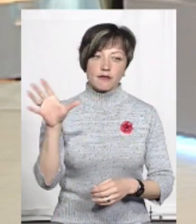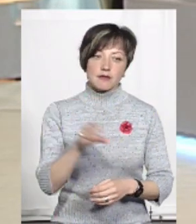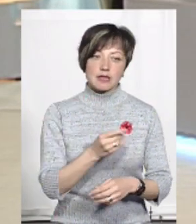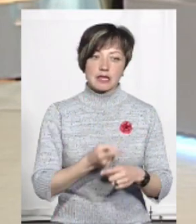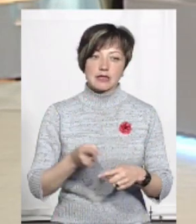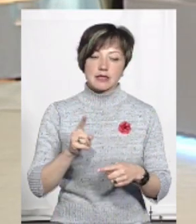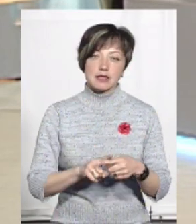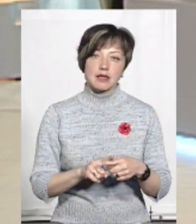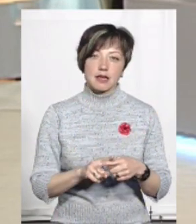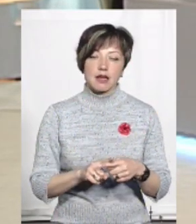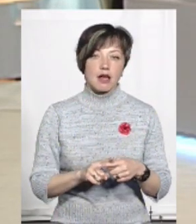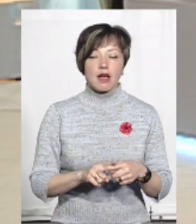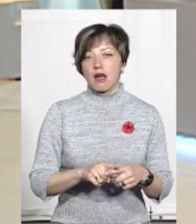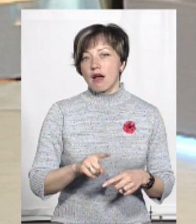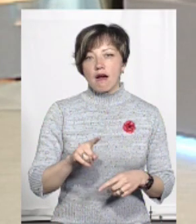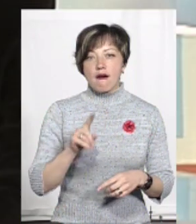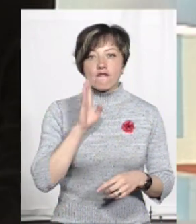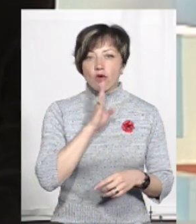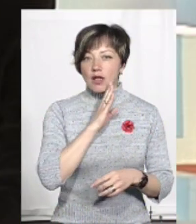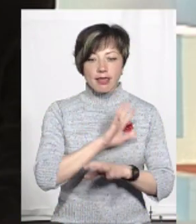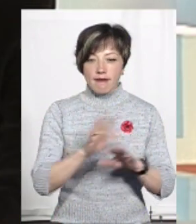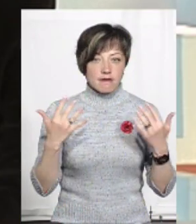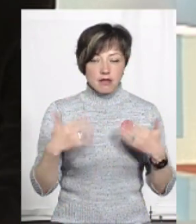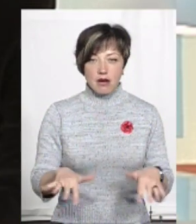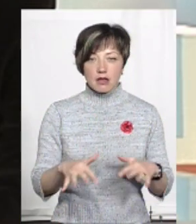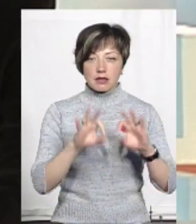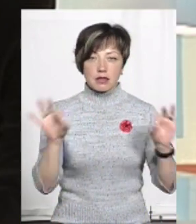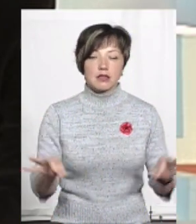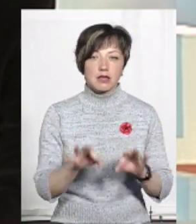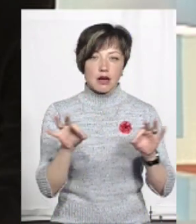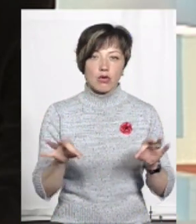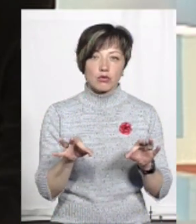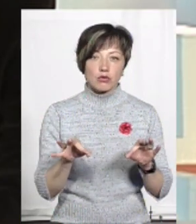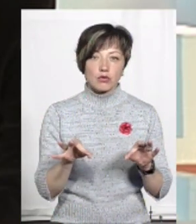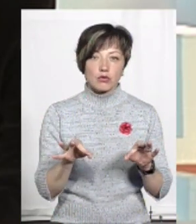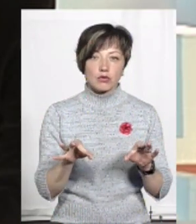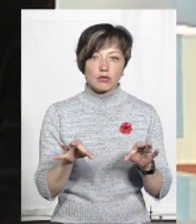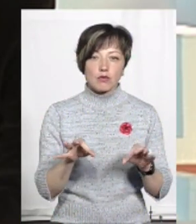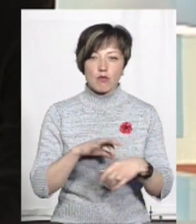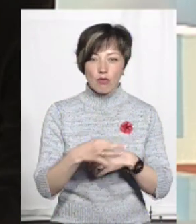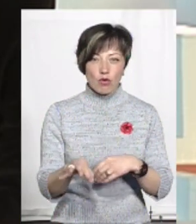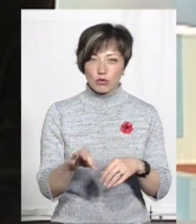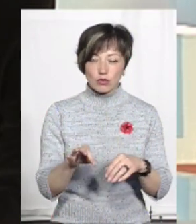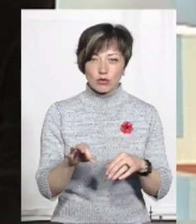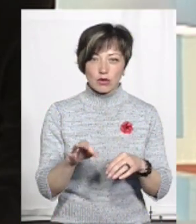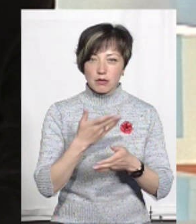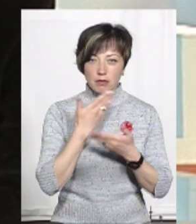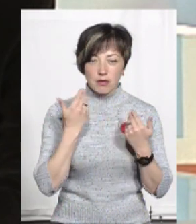це. Вона не втратила, немає ніякого втрати болю від цього.